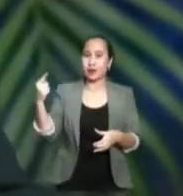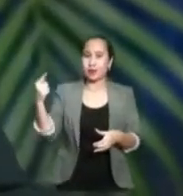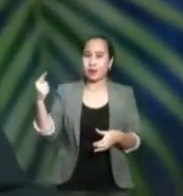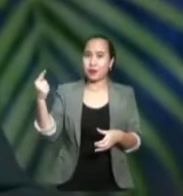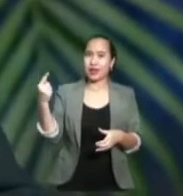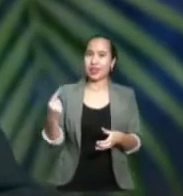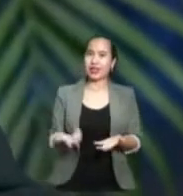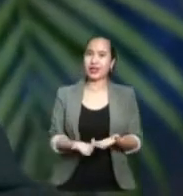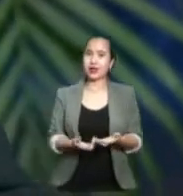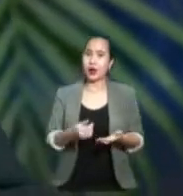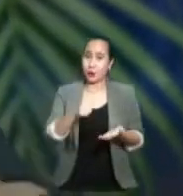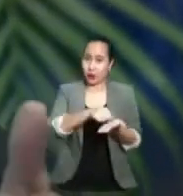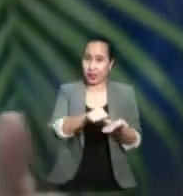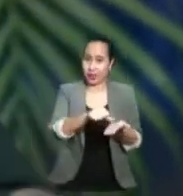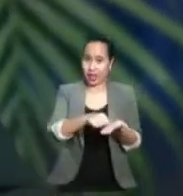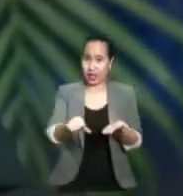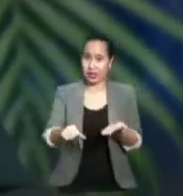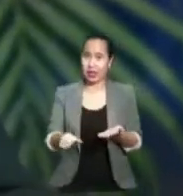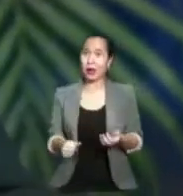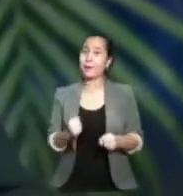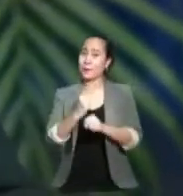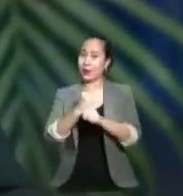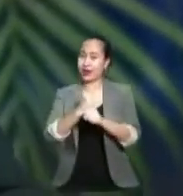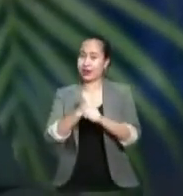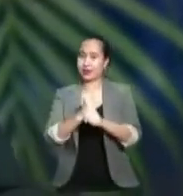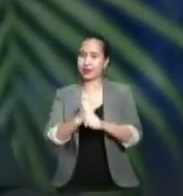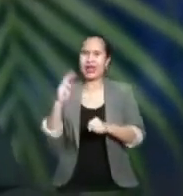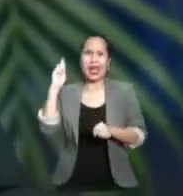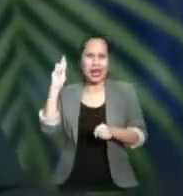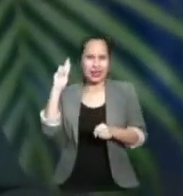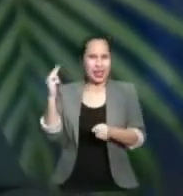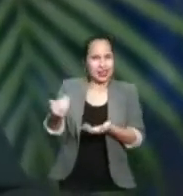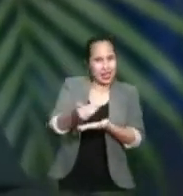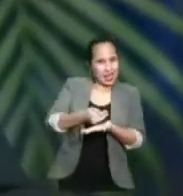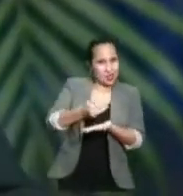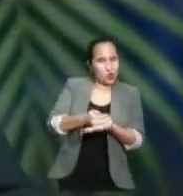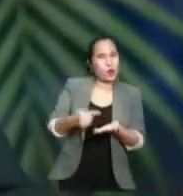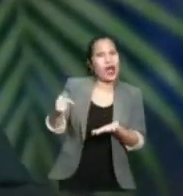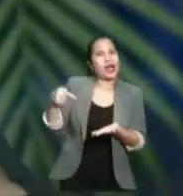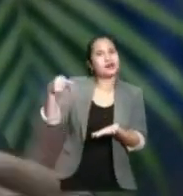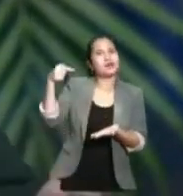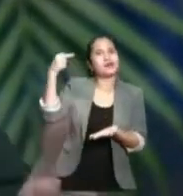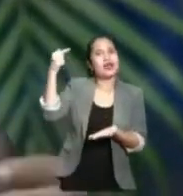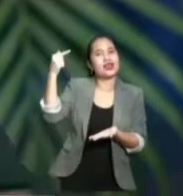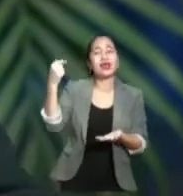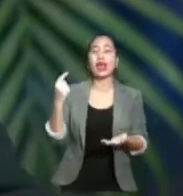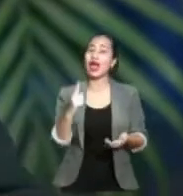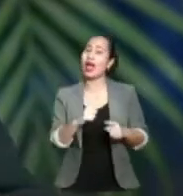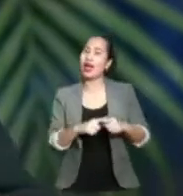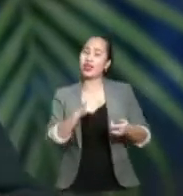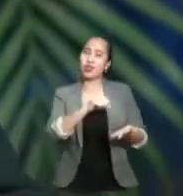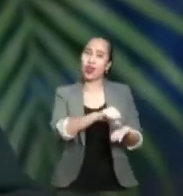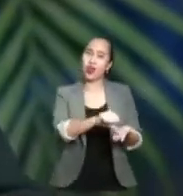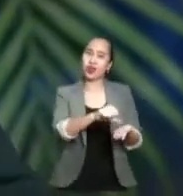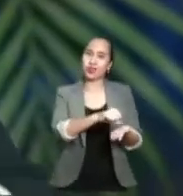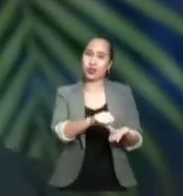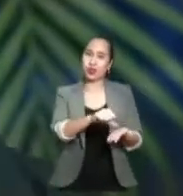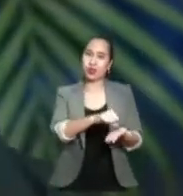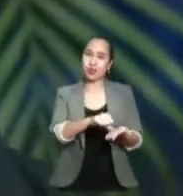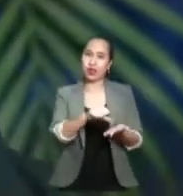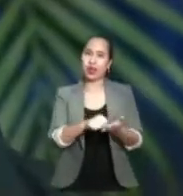bestedingsruimte creëren. Het reële inkomen zal toenemen en de besteding zal worden